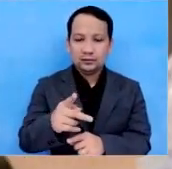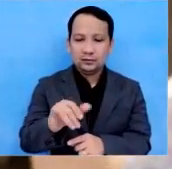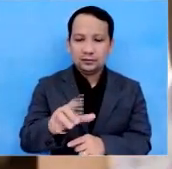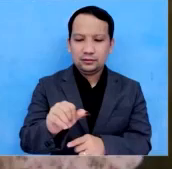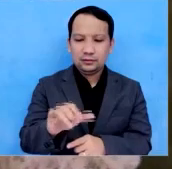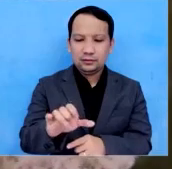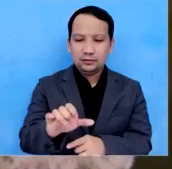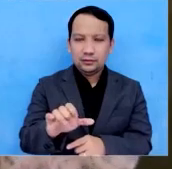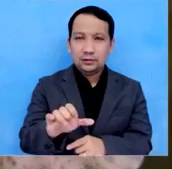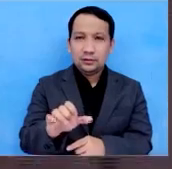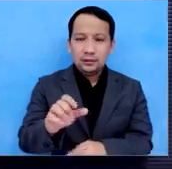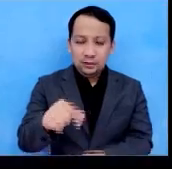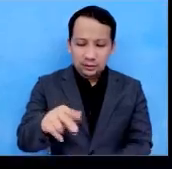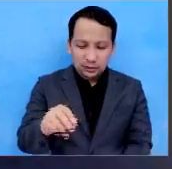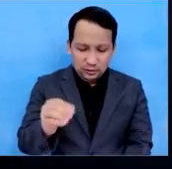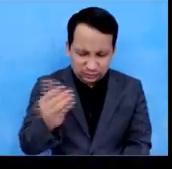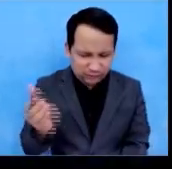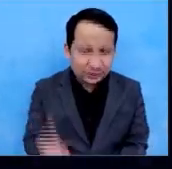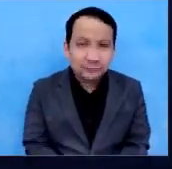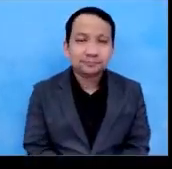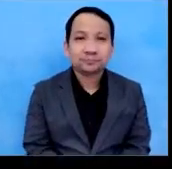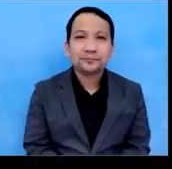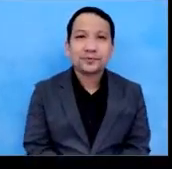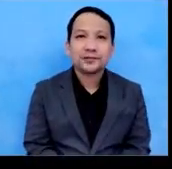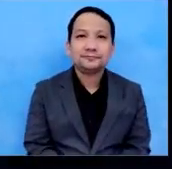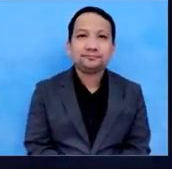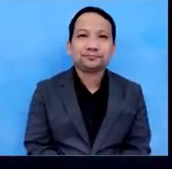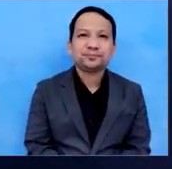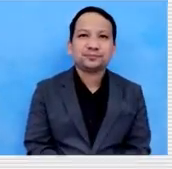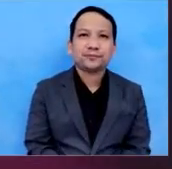May dumika sa pisme.